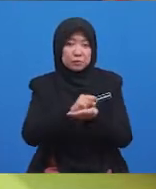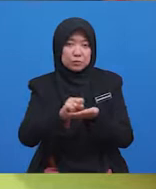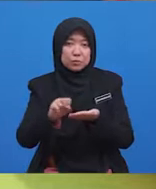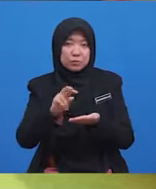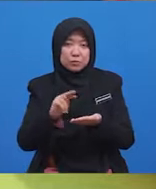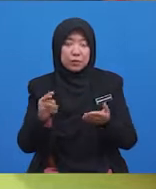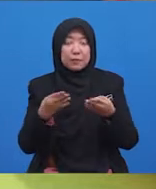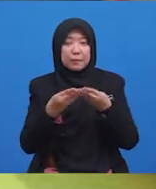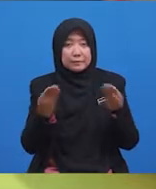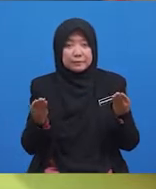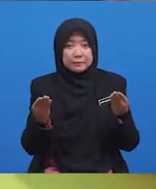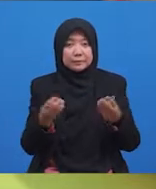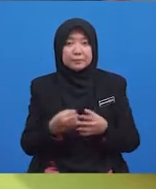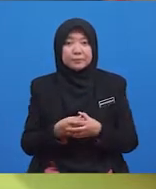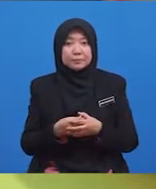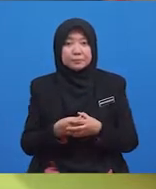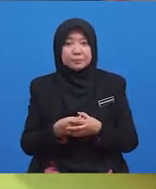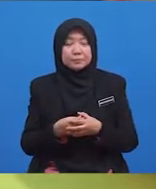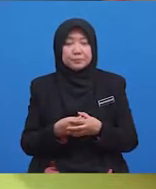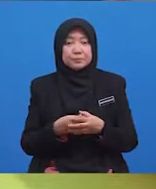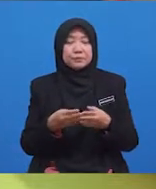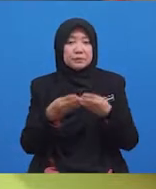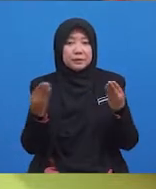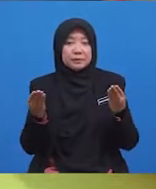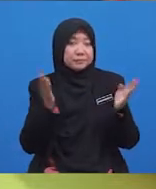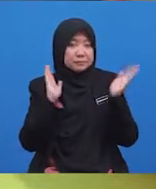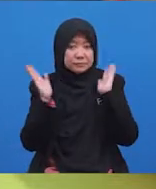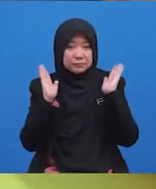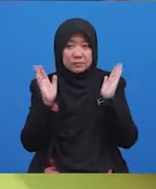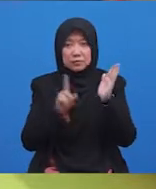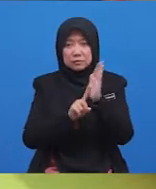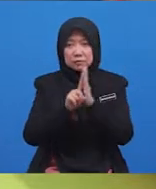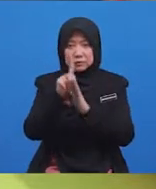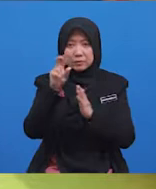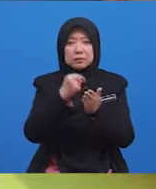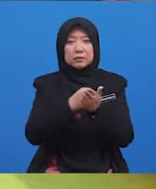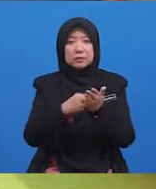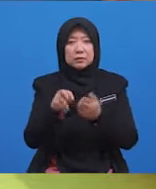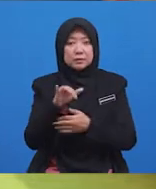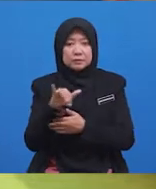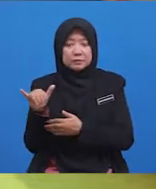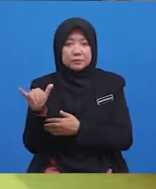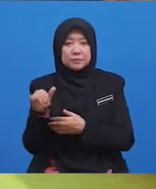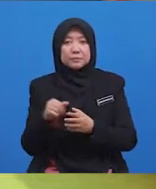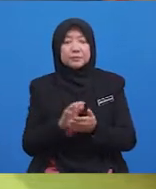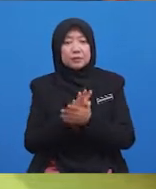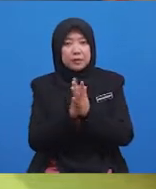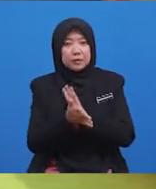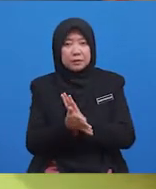bahasa. Bahasa ibunda khususnya merupakan bahasa yang tinggi nilainya. Oleh yang